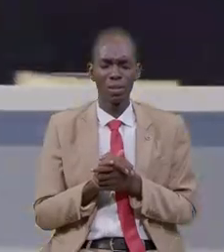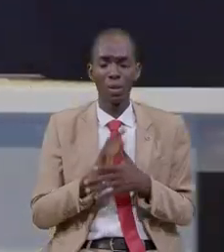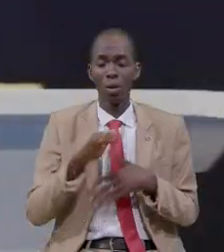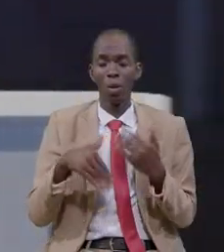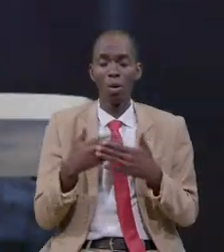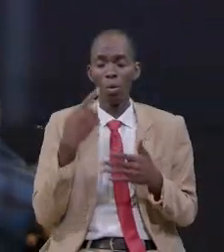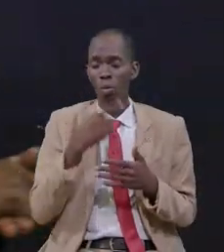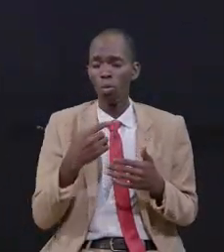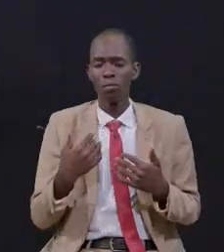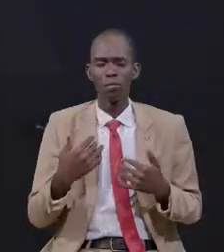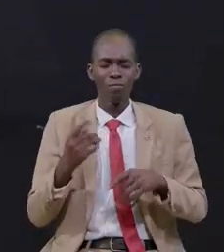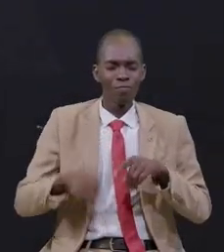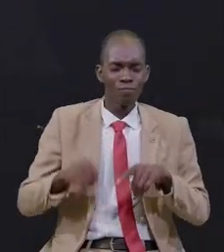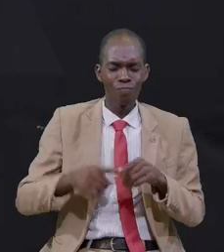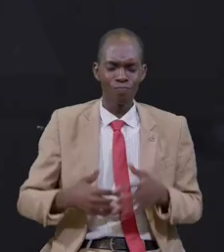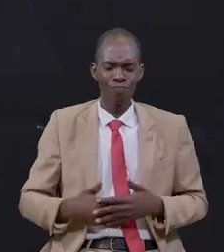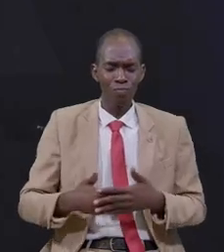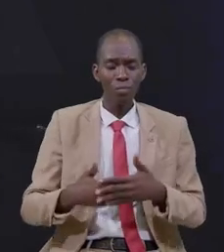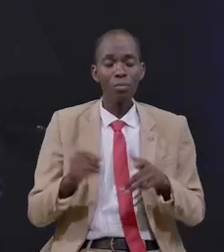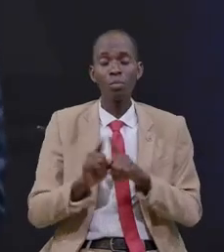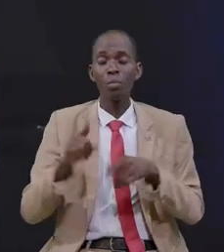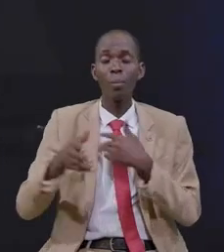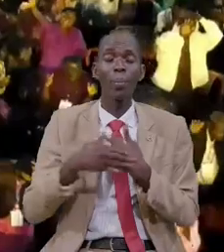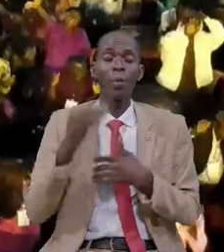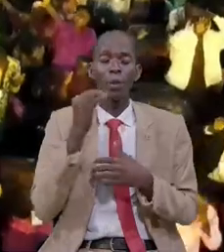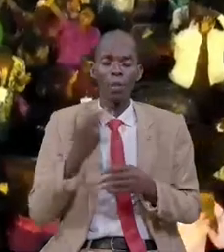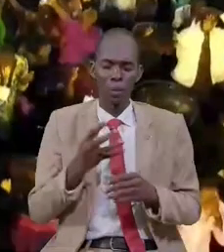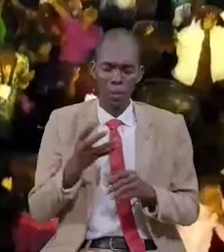Ceux qui sont stériles, comme tu retournes à la maison,